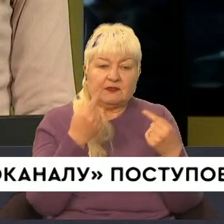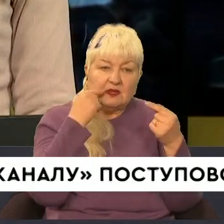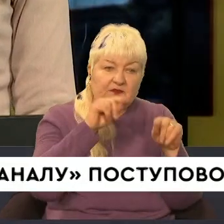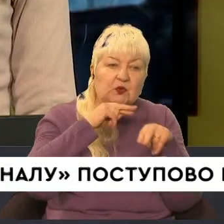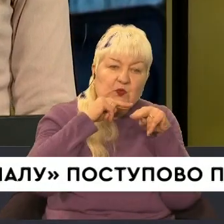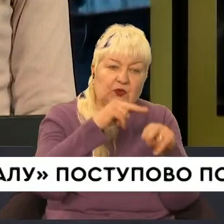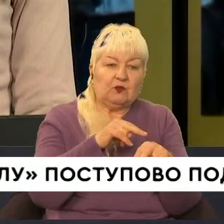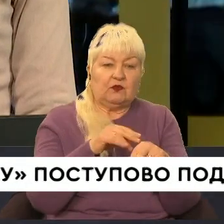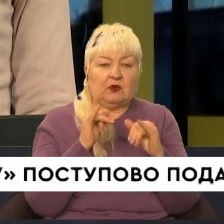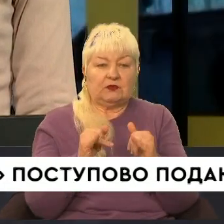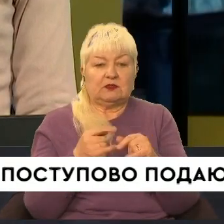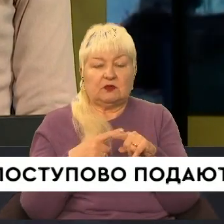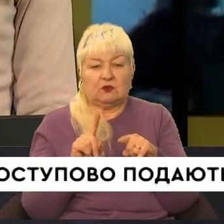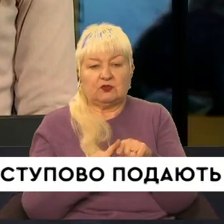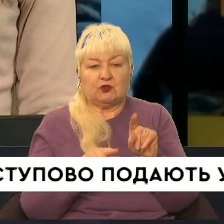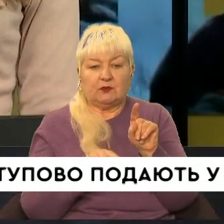тому, що, ну,